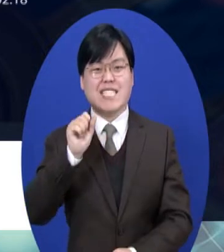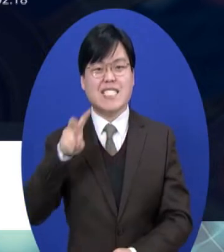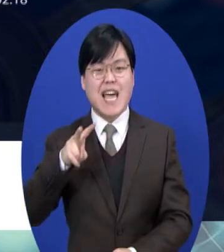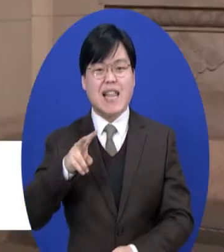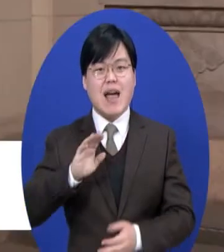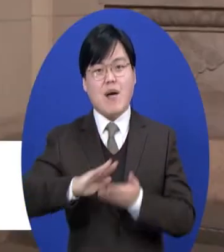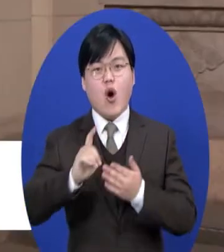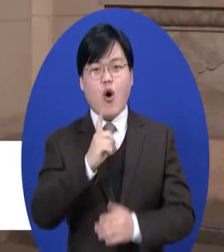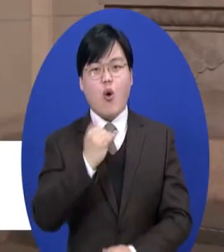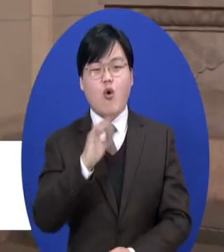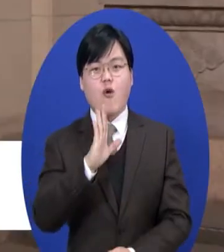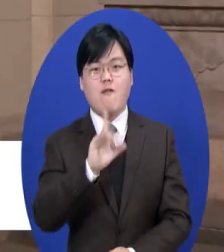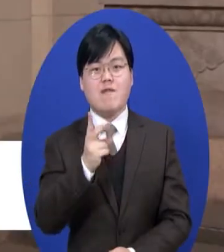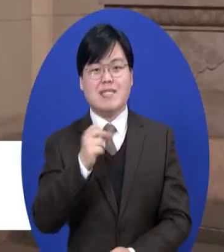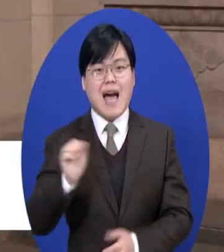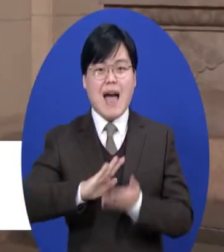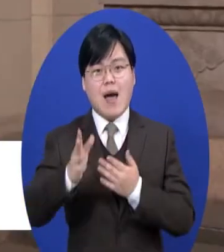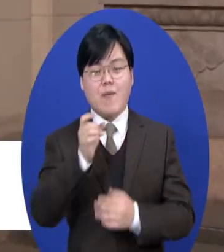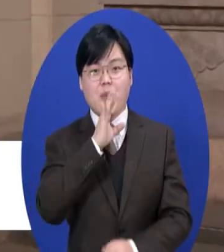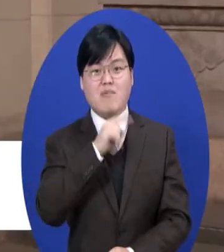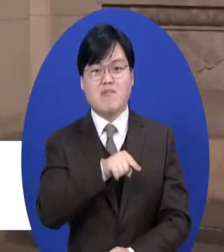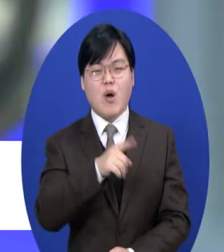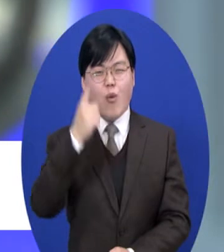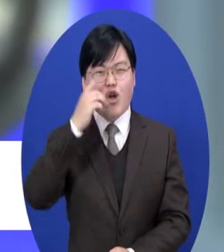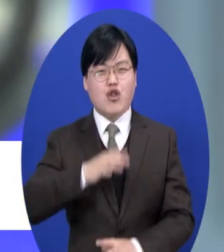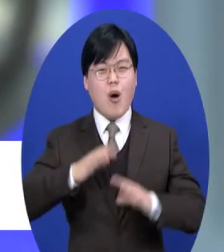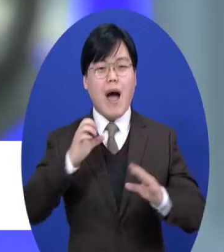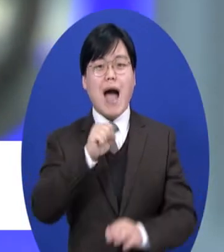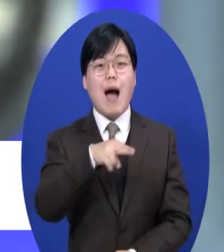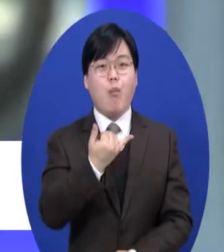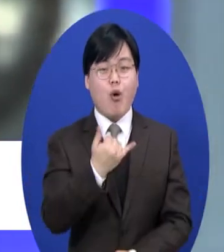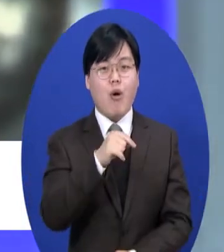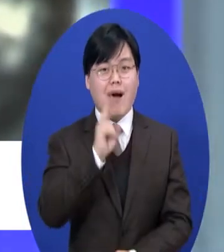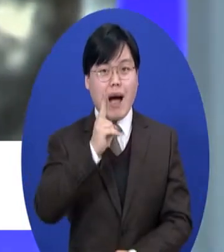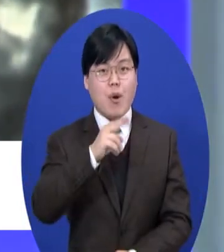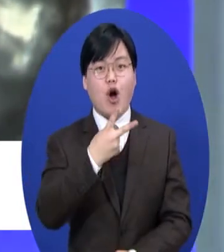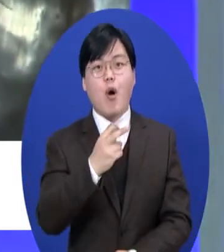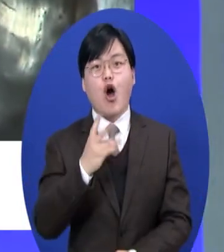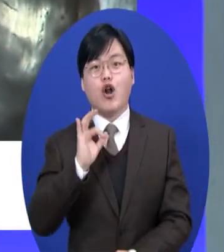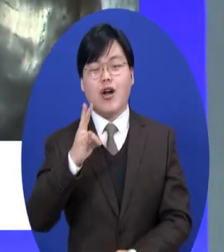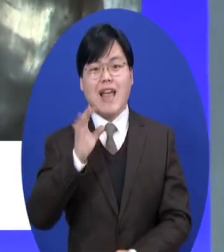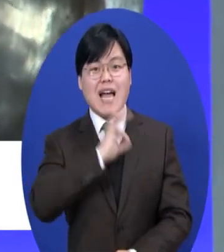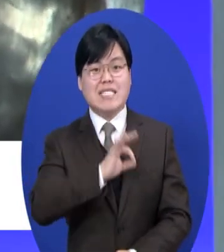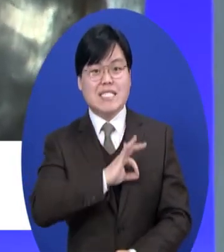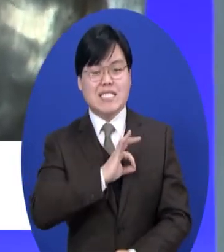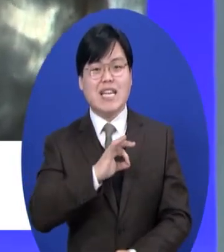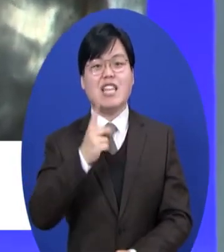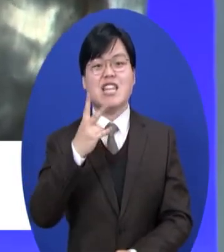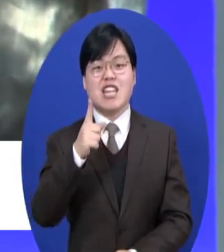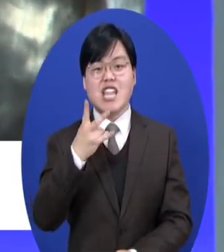ирж байна. Монголын хөрөнгө биржийн хамгийн том компани болох Apo хувьцаат компани 2020 оны 2 дугаар хагасчлалын ашгаас 1